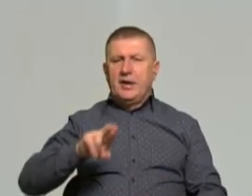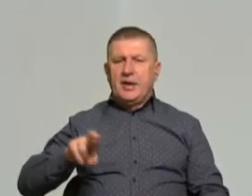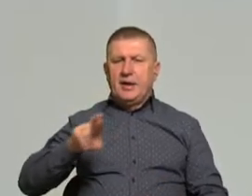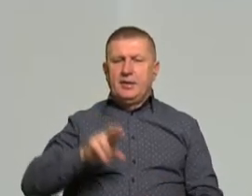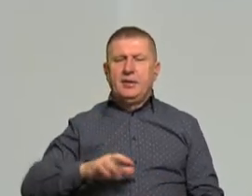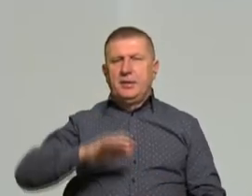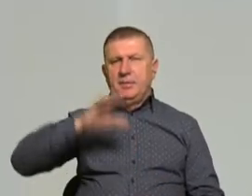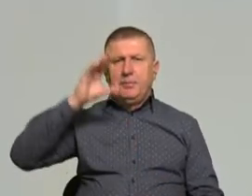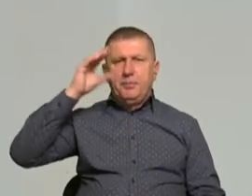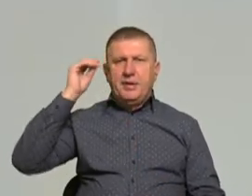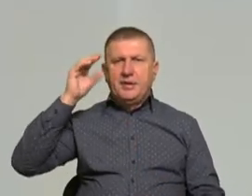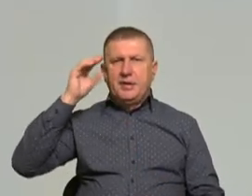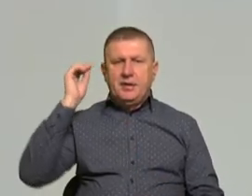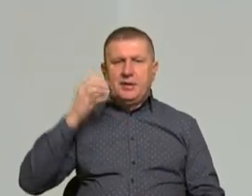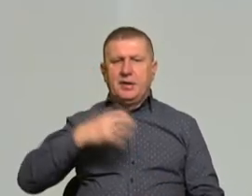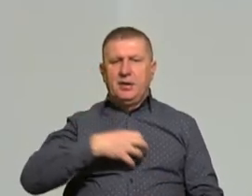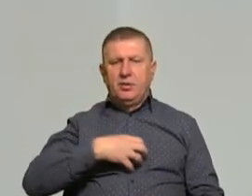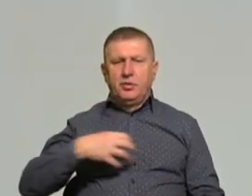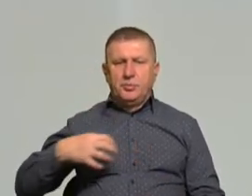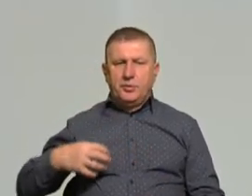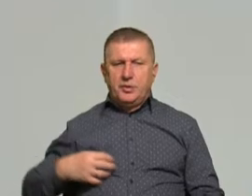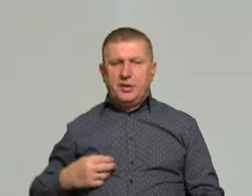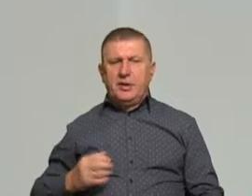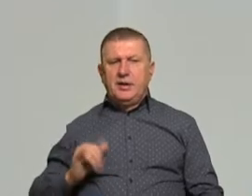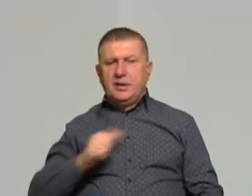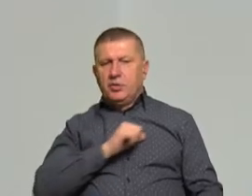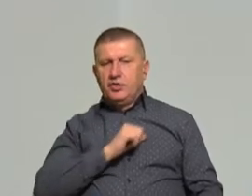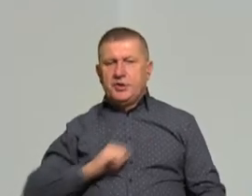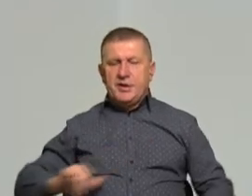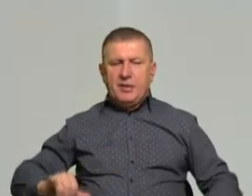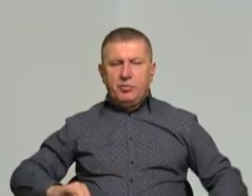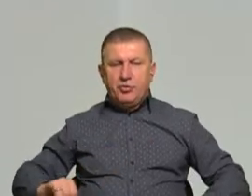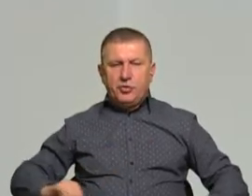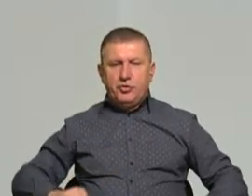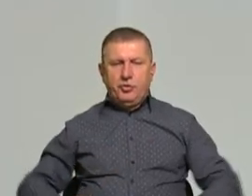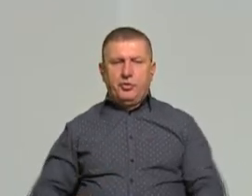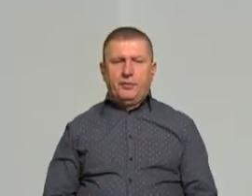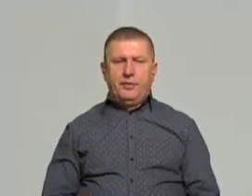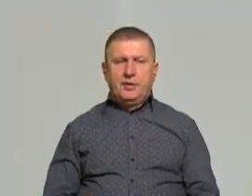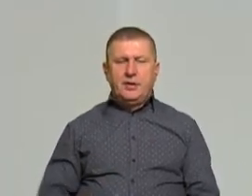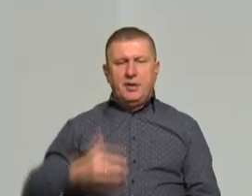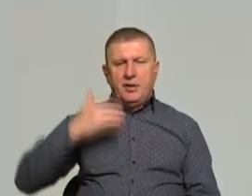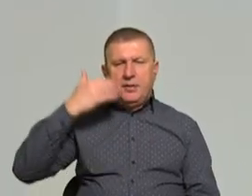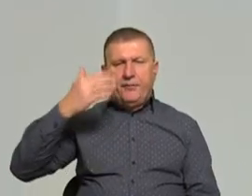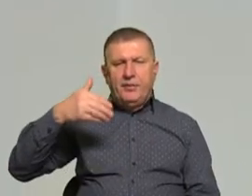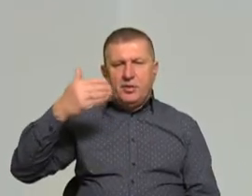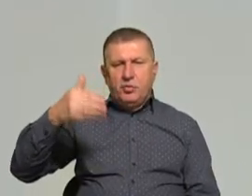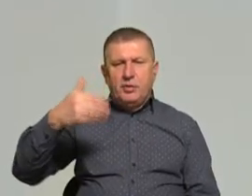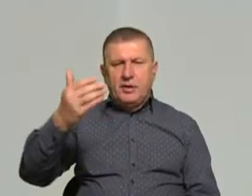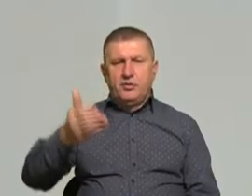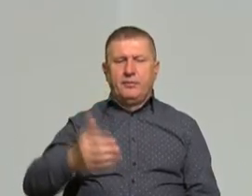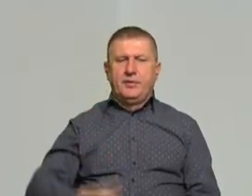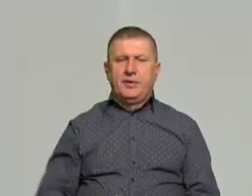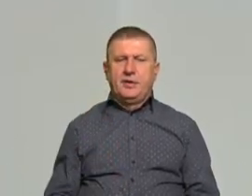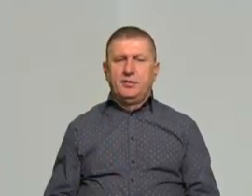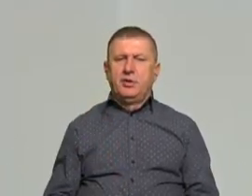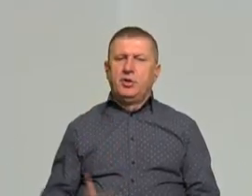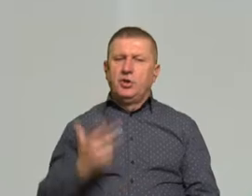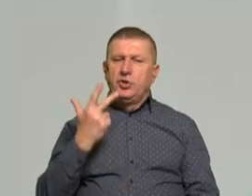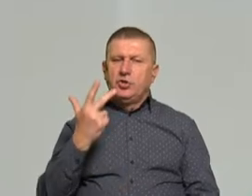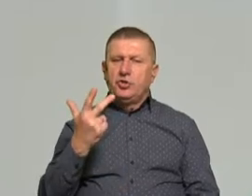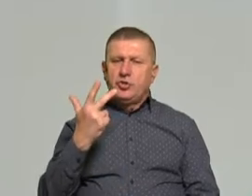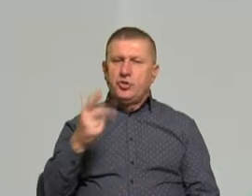jako przedsiębiorca, jako samorządowiec i jako, tak jak Państwu mówiłam, wykładowca akademicki. I te trzy sektory muszą ze